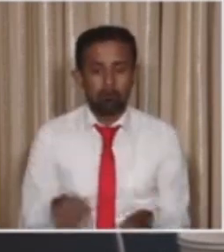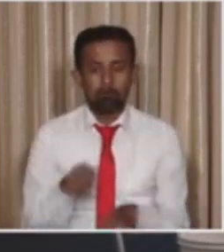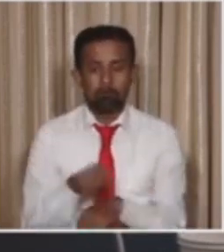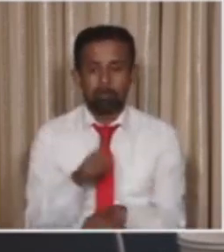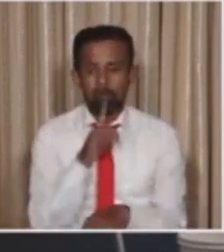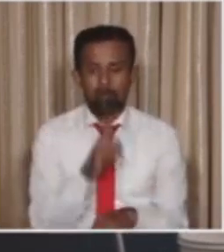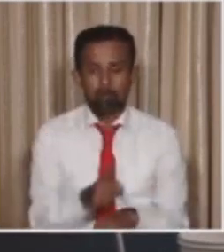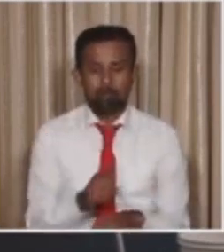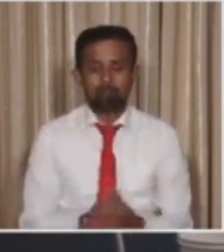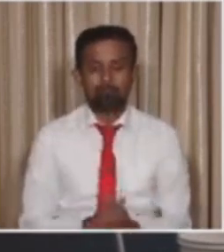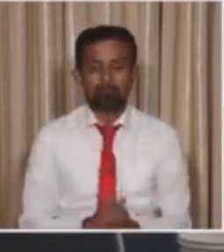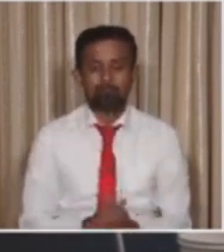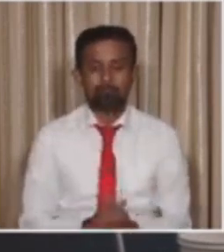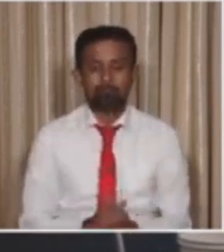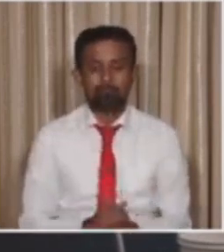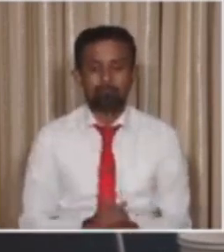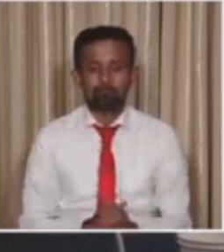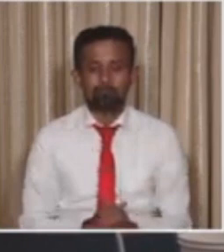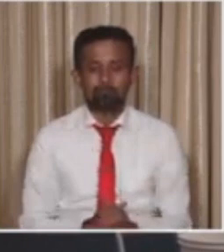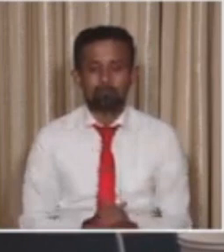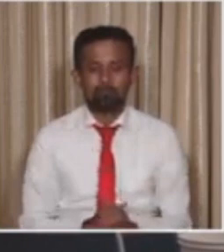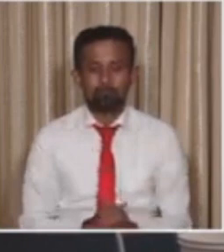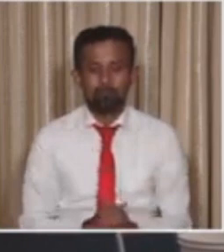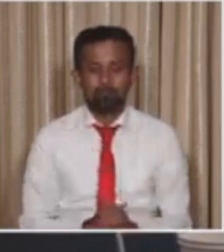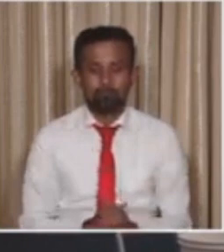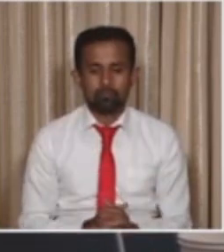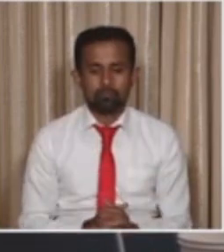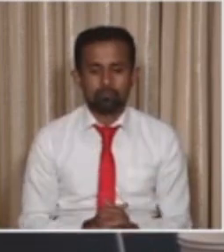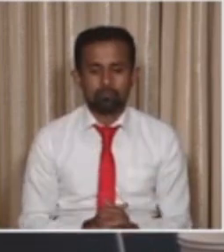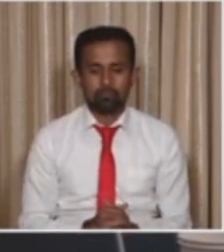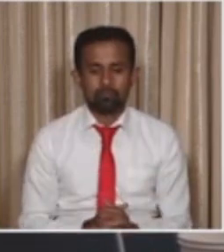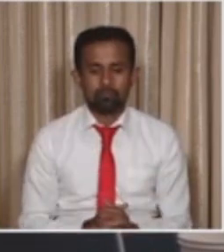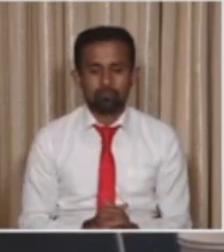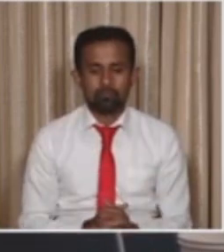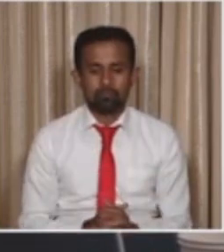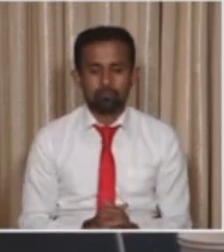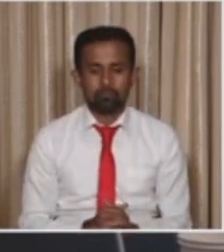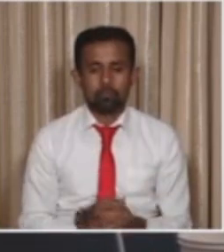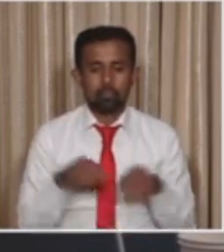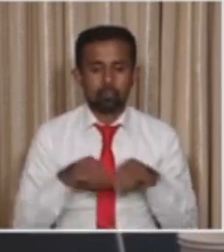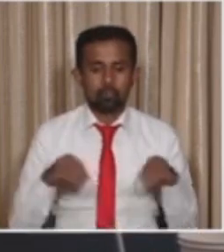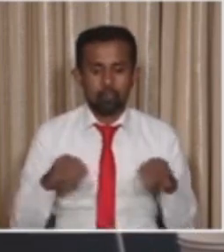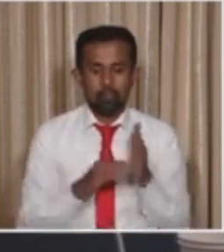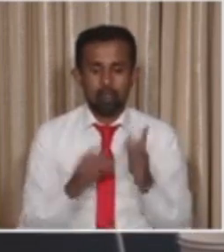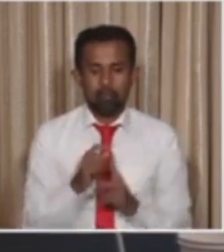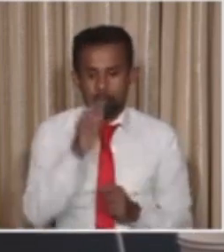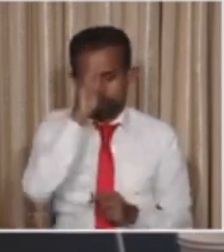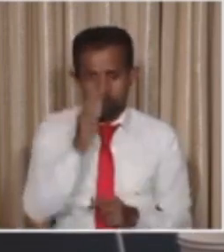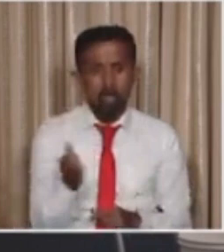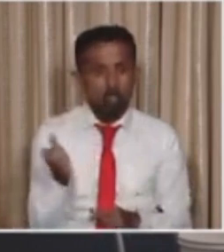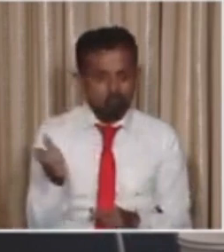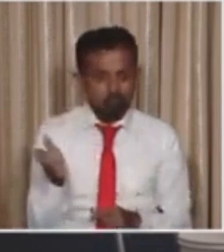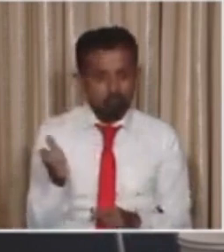கொள்ள விரும்புகின்றேன். அதே போல கௌரவ விவசாய அமைச்சர் இங்கு இருக்கின்றார். நான் நினைக்கின்றேன் அமைச்சர்